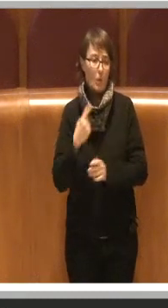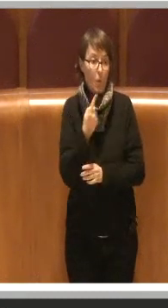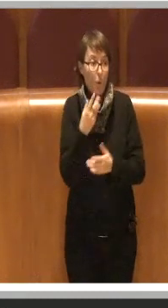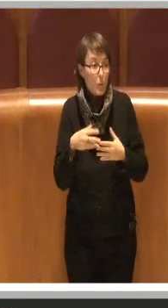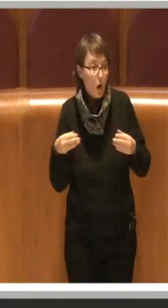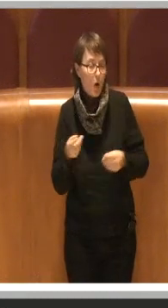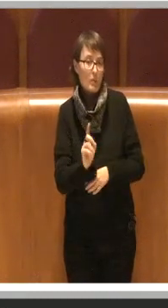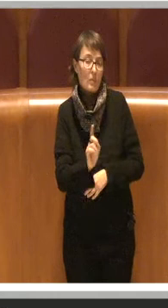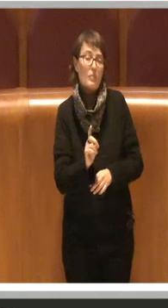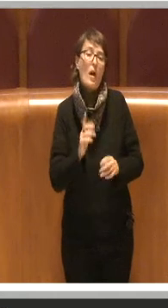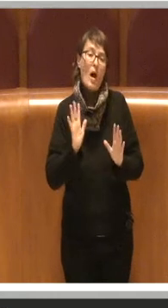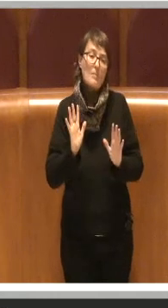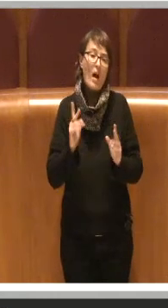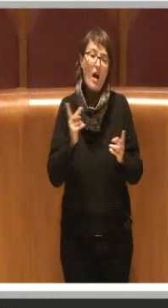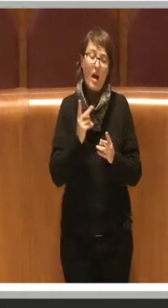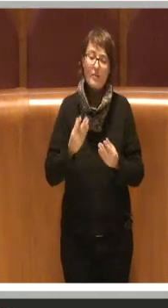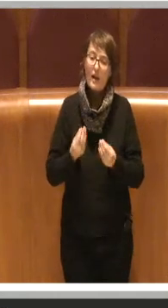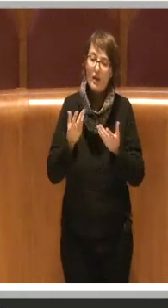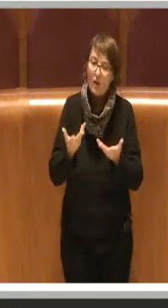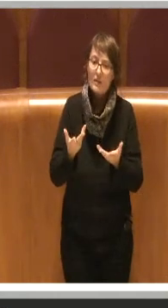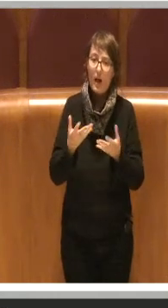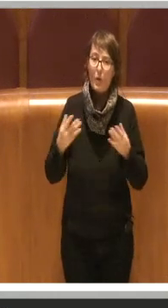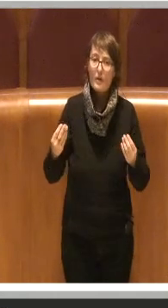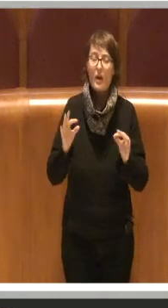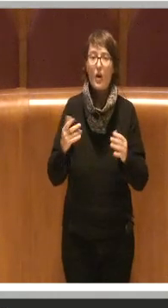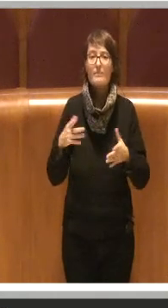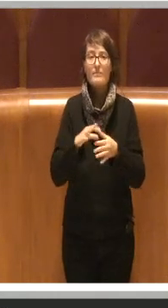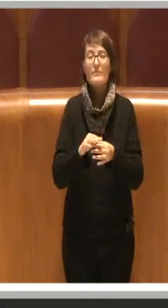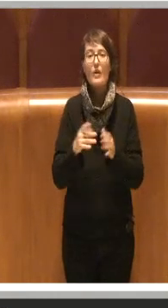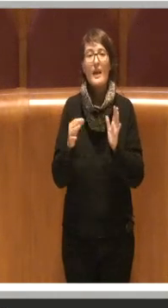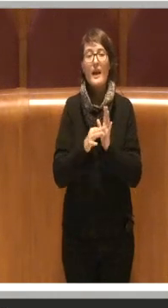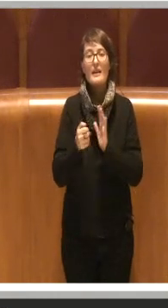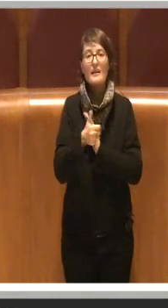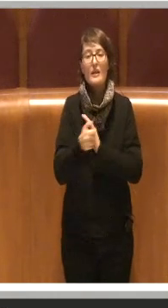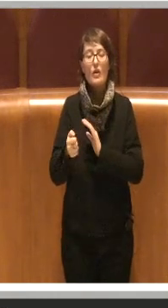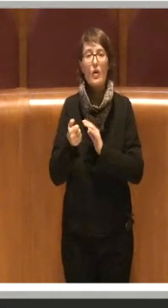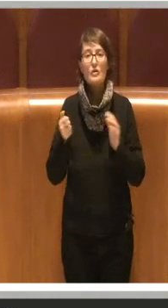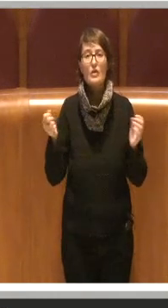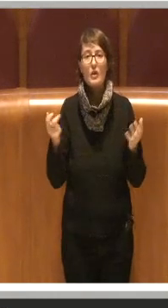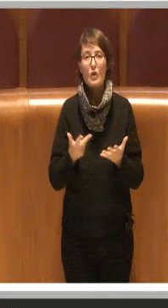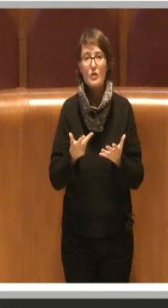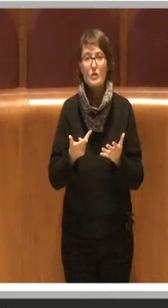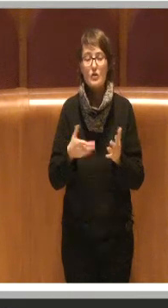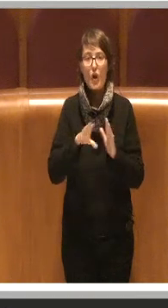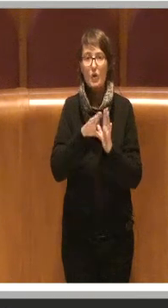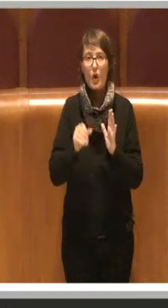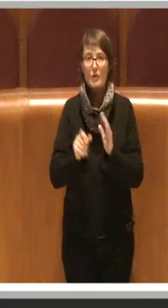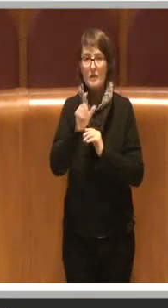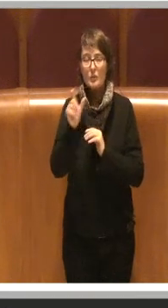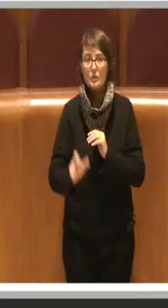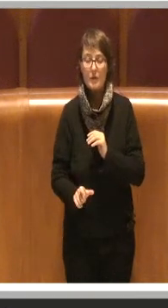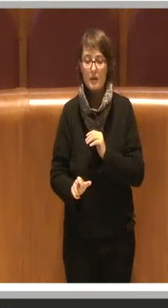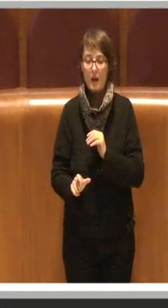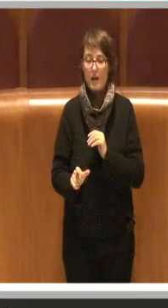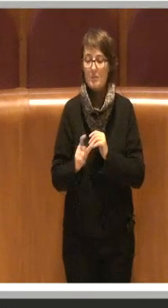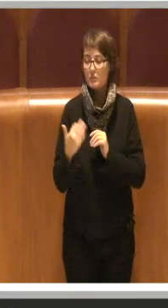ma risponde in pieno all'articolo 118 della Costituzione italiana. Noi abbiamo detto qualche giorno fa siamo venuti sotto al Campidoglio in un